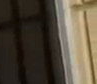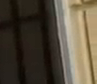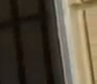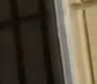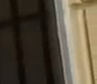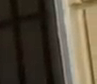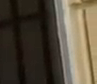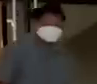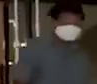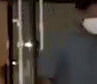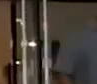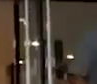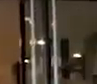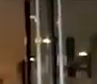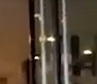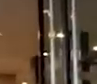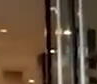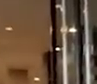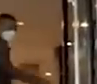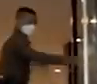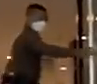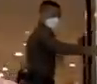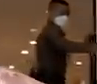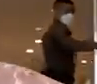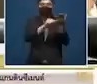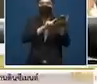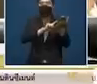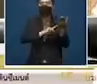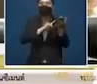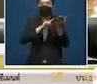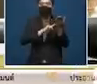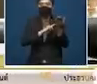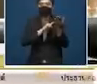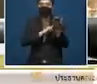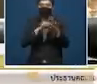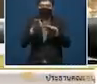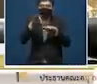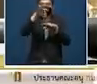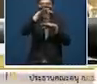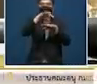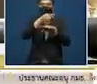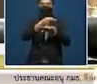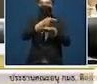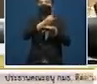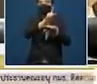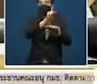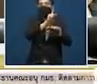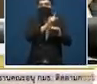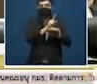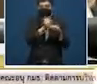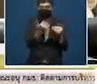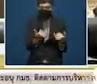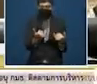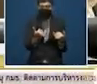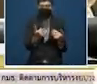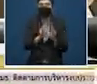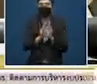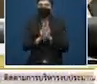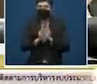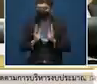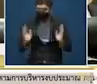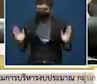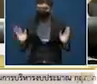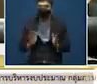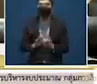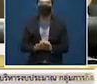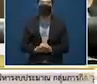าทาม ีบทเรียนหรอครับมันเป็นเรื่องที่ประวัติศาสตร์มันก็วนไปวนมาซ้ำรอยกันเพราะ